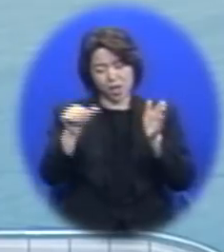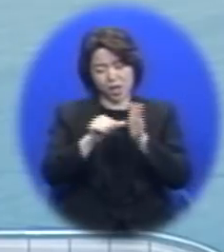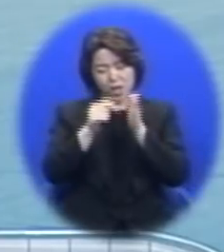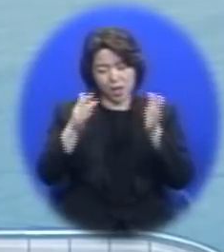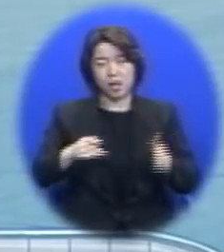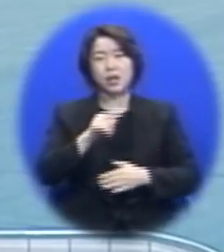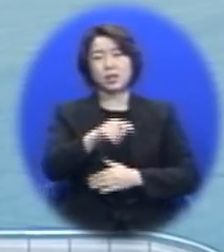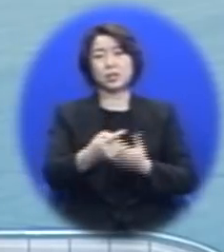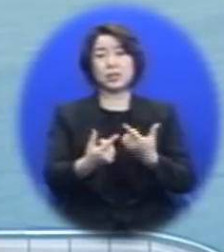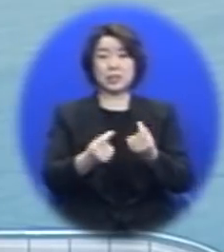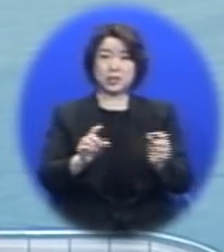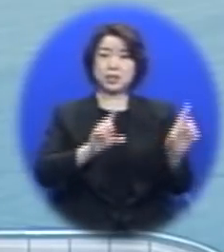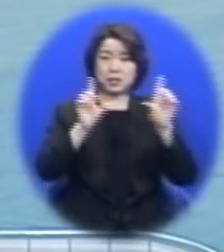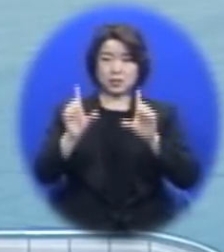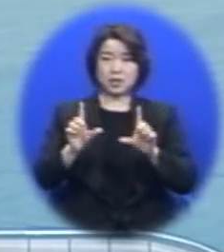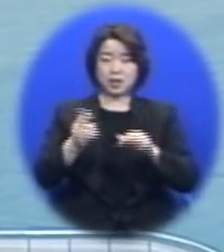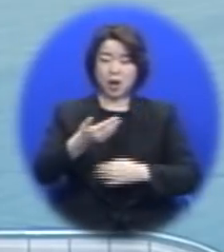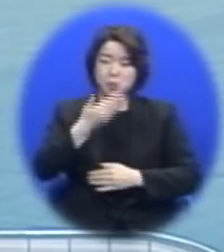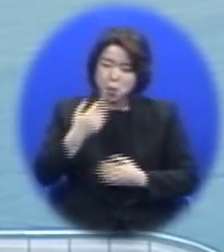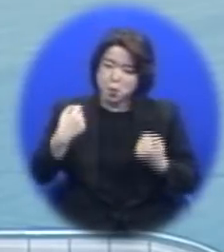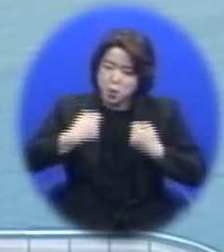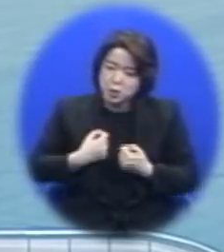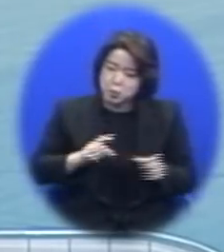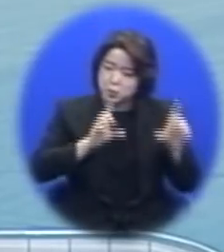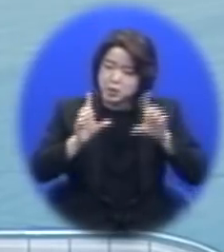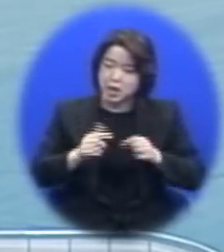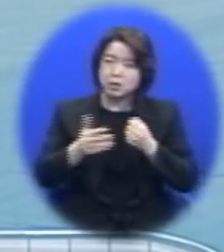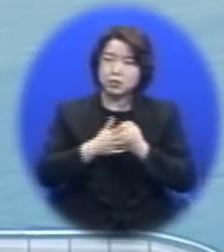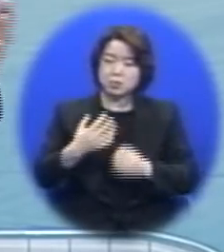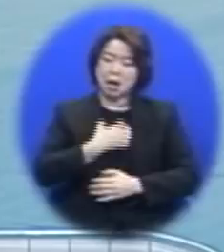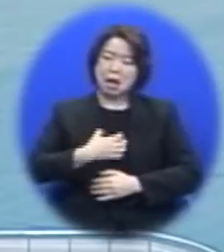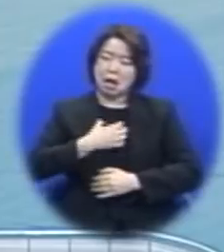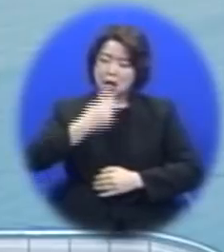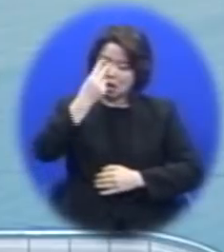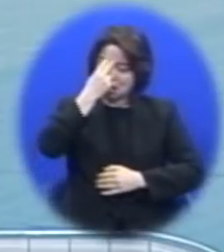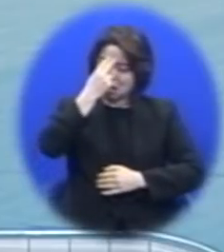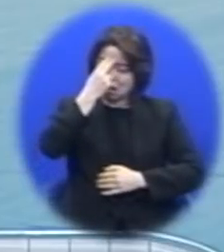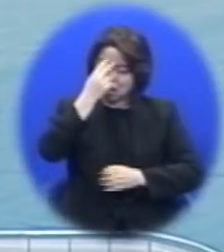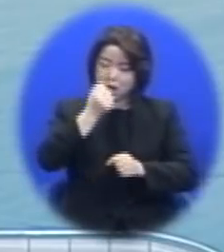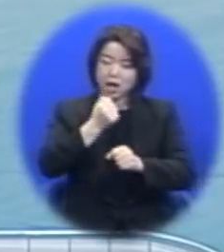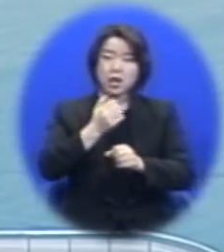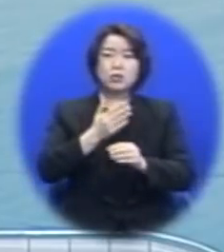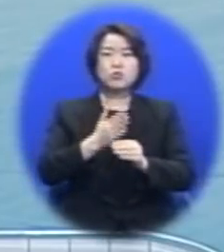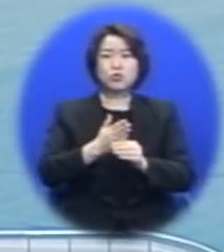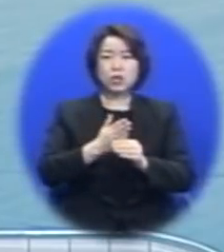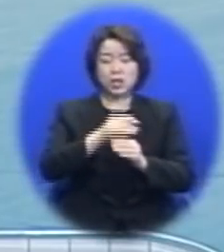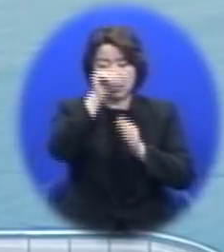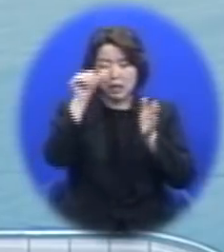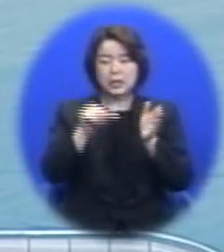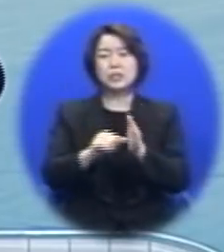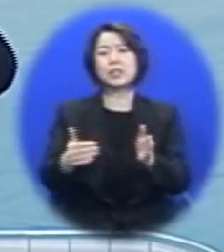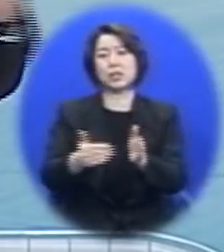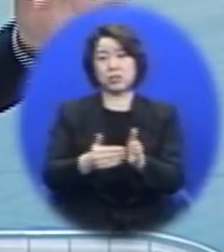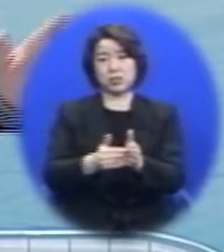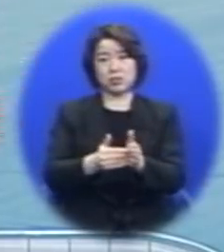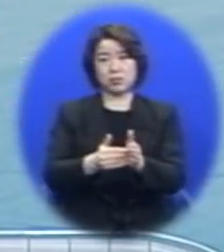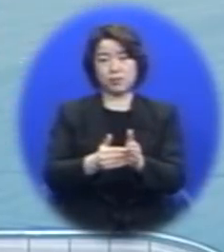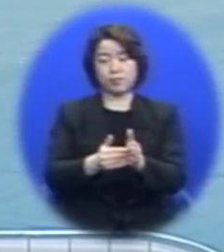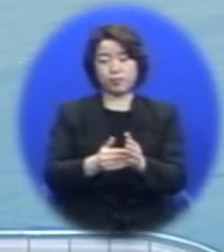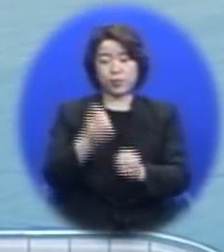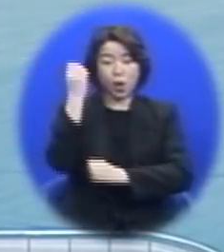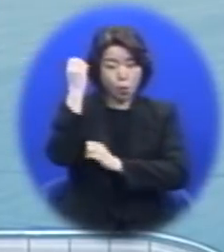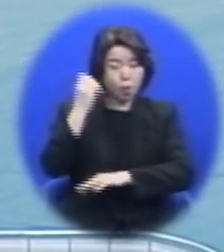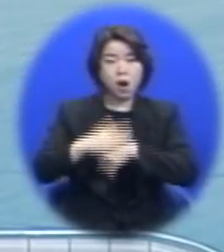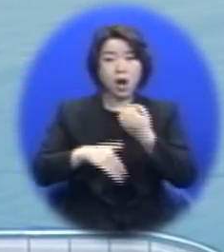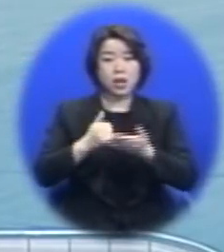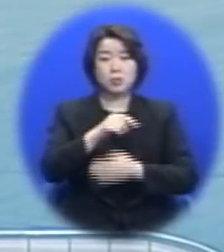삽니다. 먹고 있고 사는 것 때문에 걱정하고 근심하다가 인생을 끝내는 거예요. 원래 하나님이 그렇게 우리를